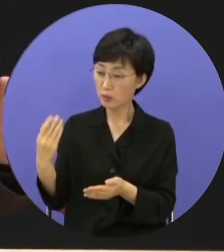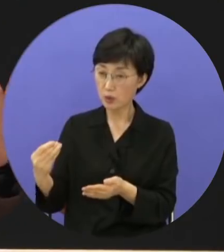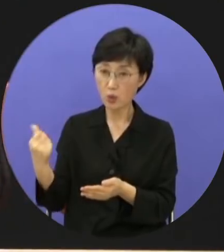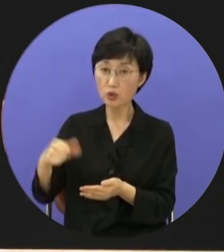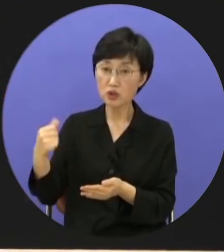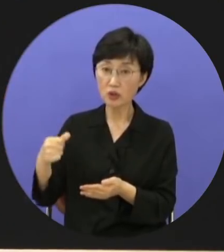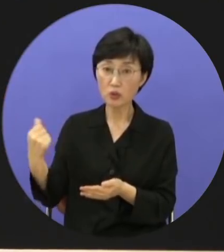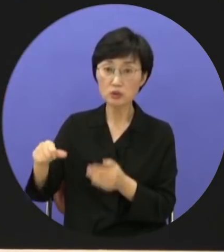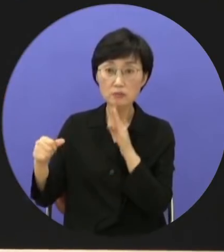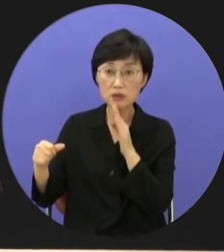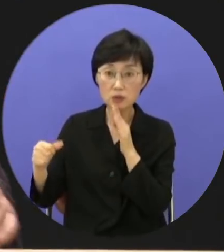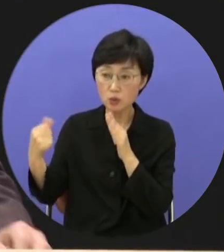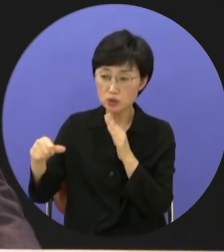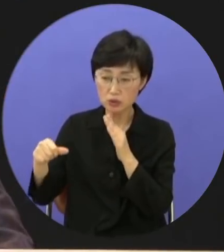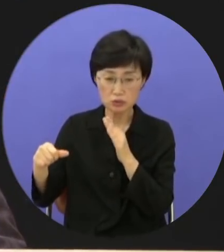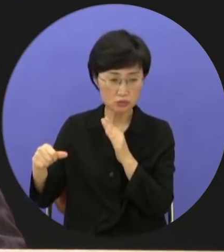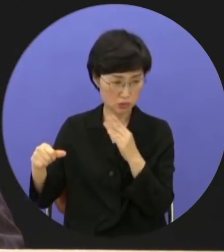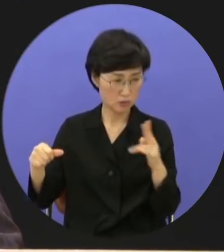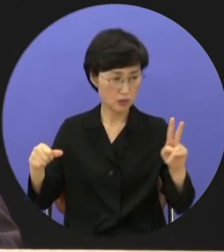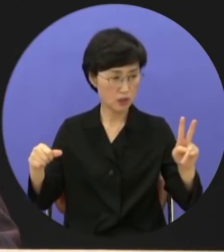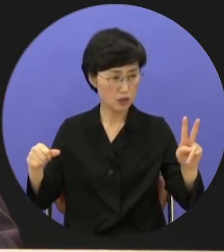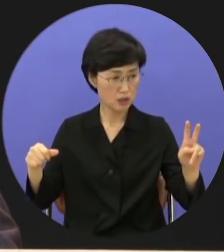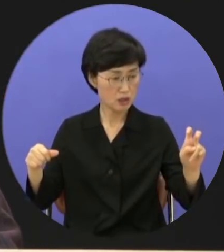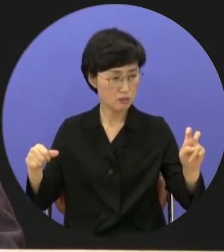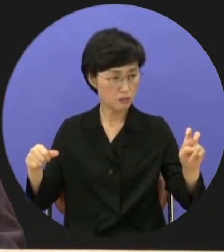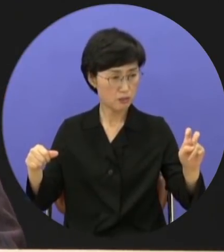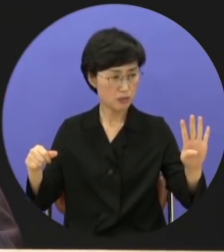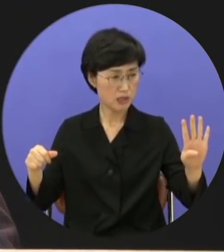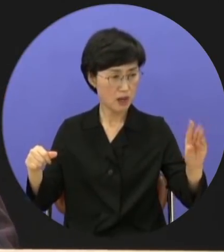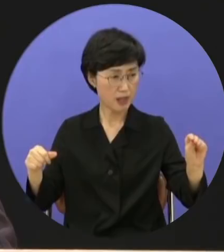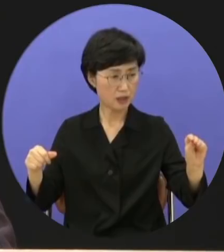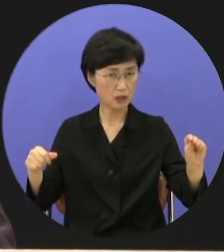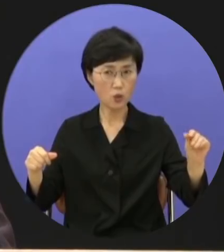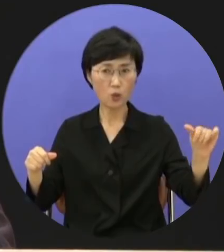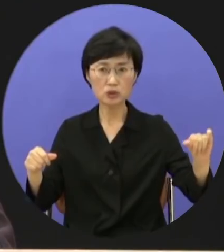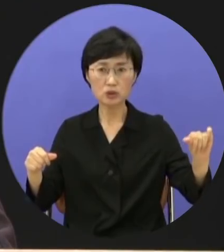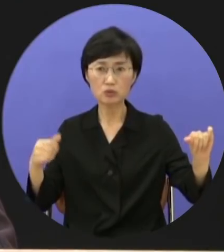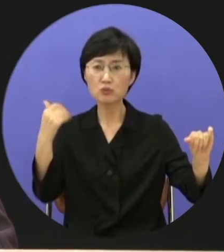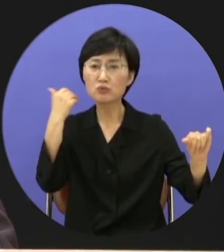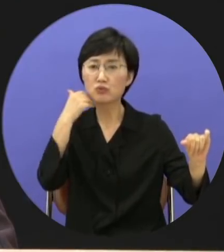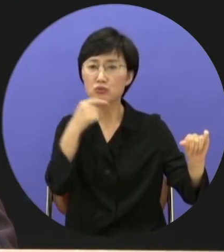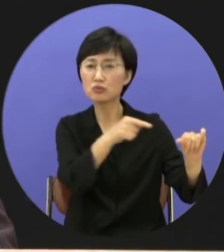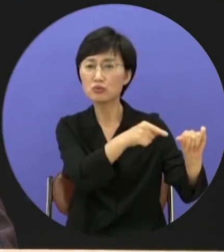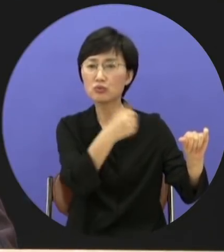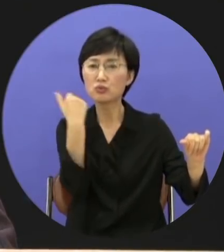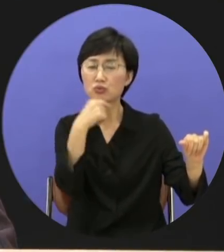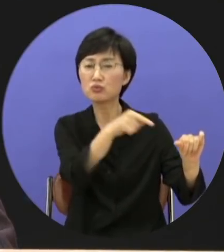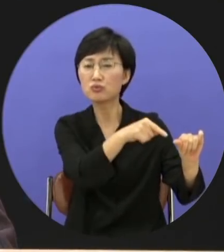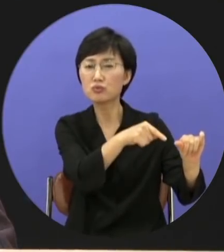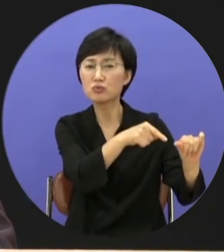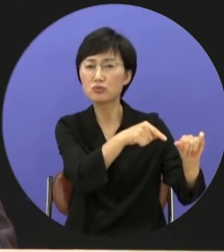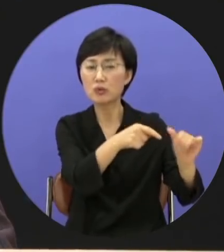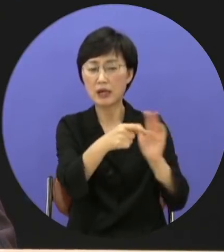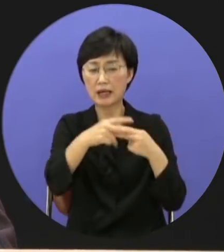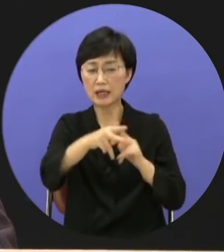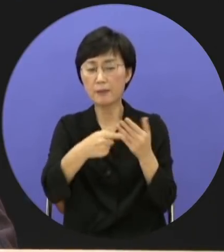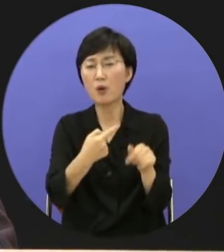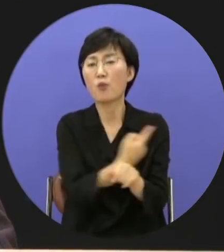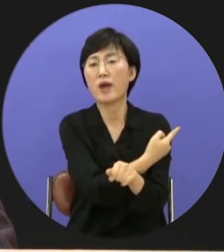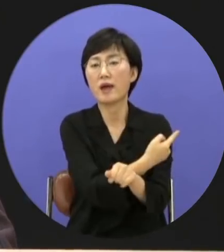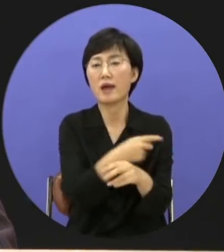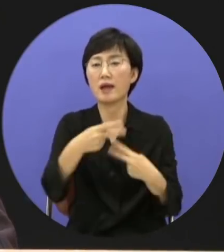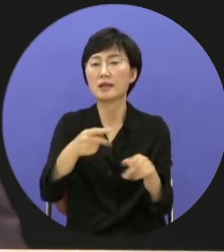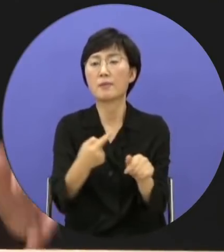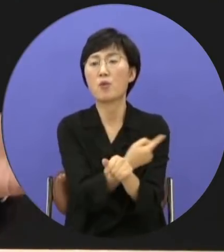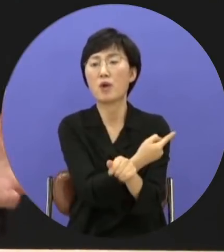바깥에서 많이 들어오는 거예요. Then you must catch on to those numbers very quickly. We only have 5,000 people in our congregation at our church. 250,000 people. Where are those people coming from? They're